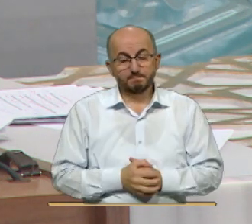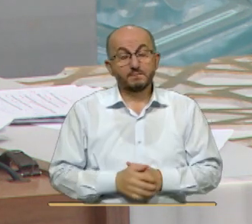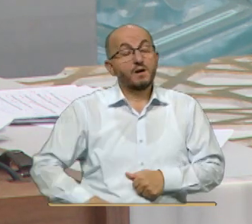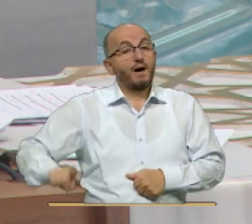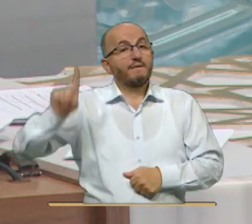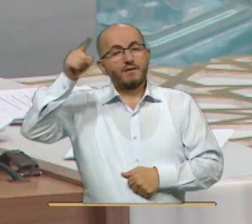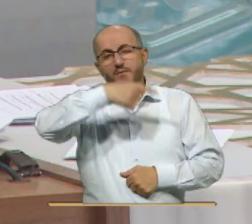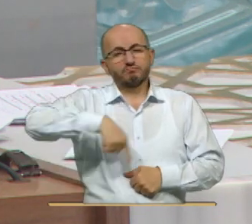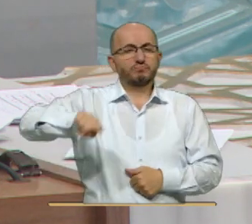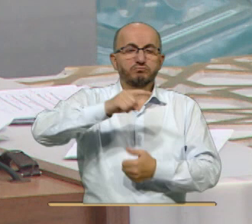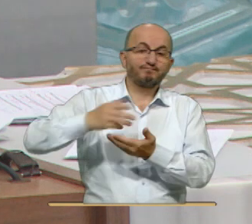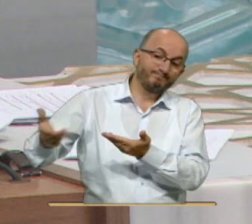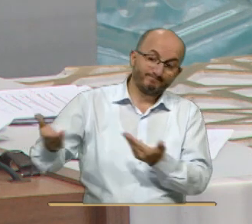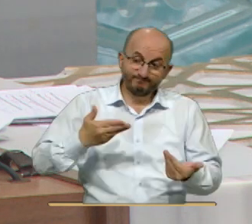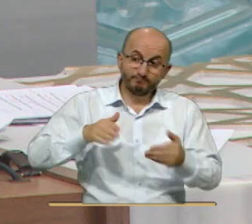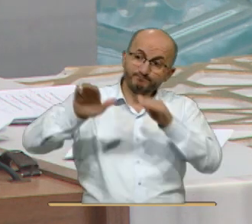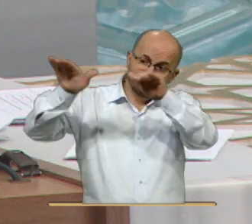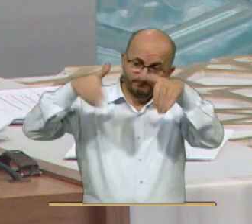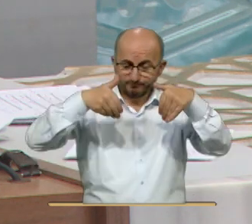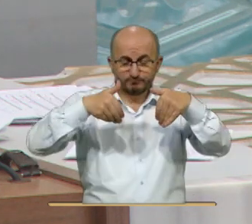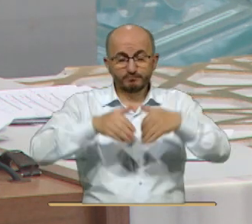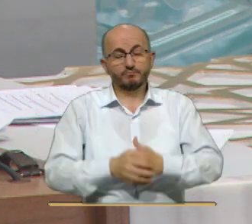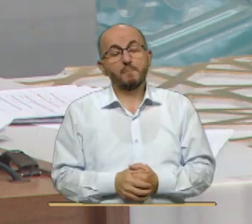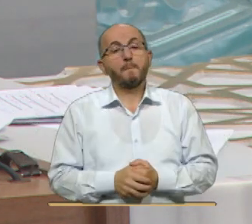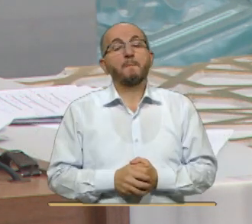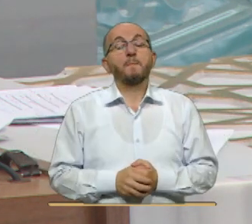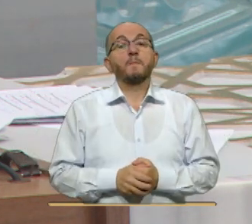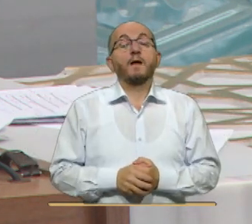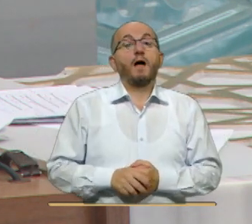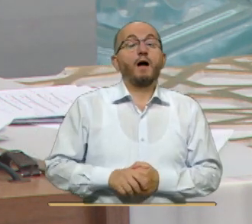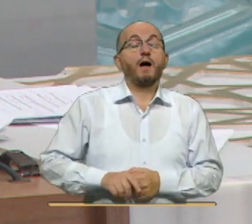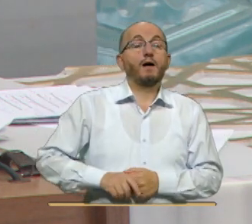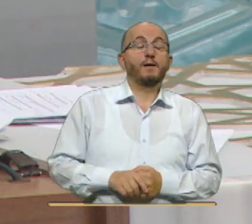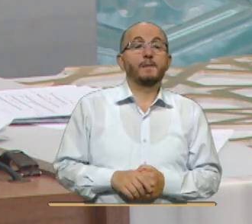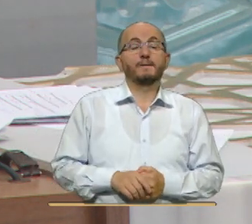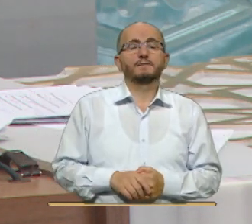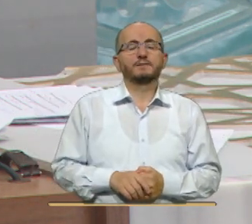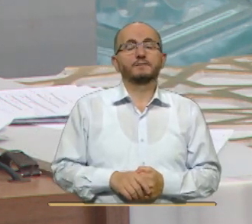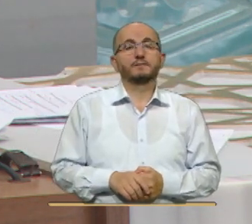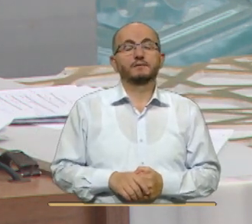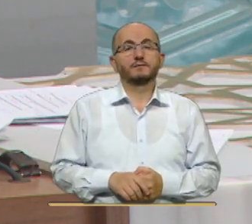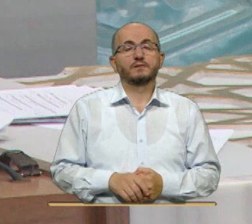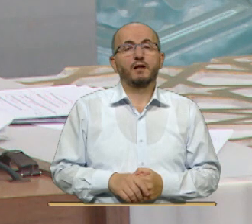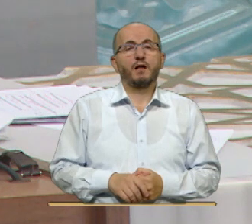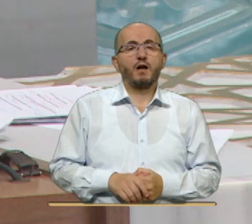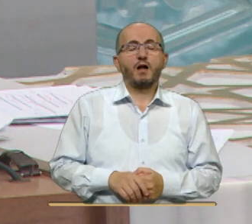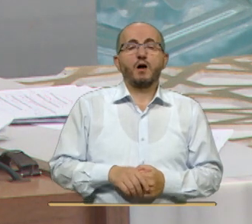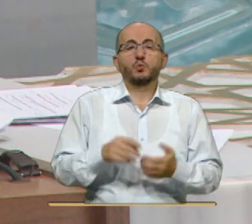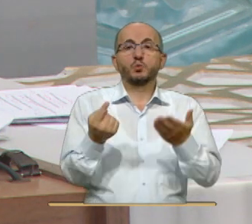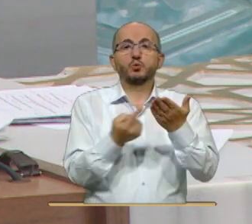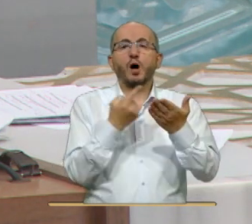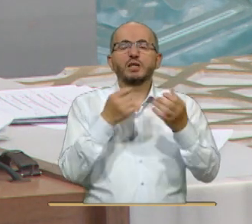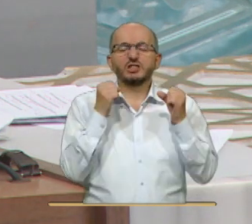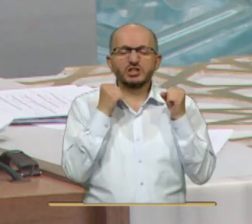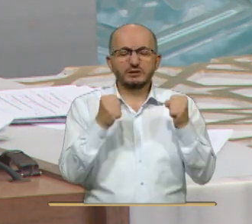Mevla bize çağrıda bulunuyor. Ve'tasimu bihablillah ve'tasimu bihi. Ona